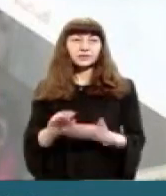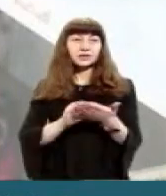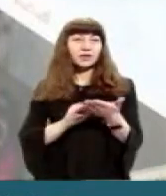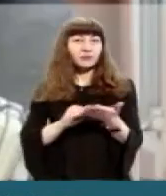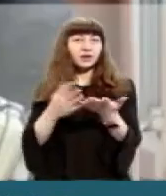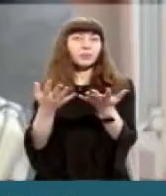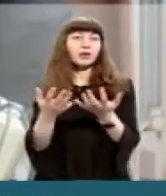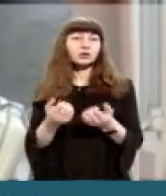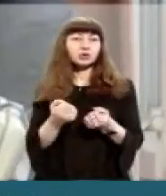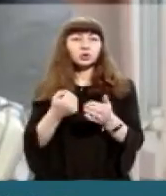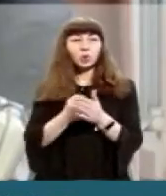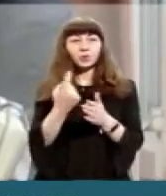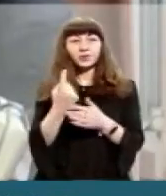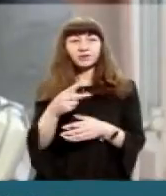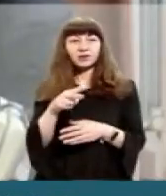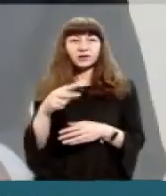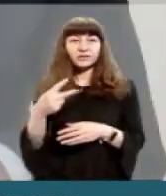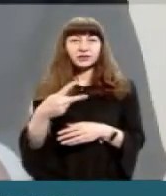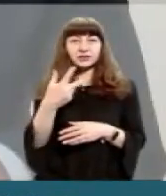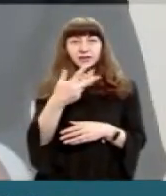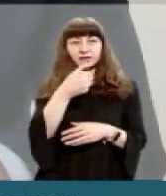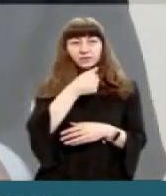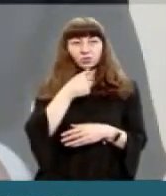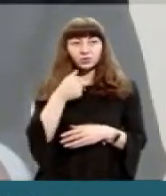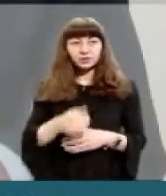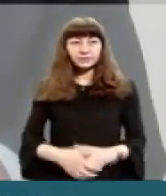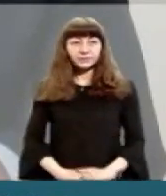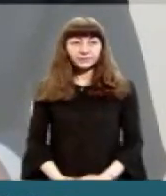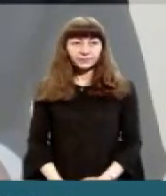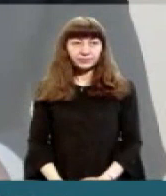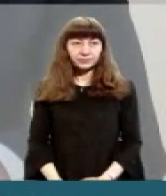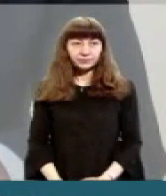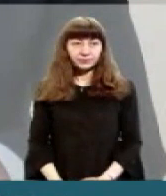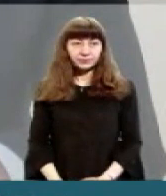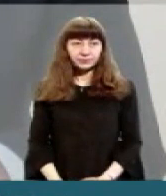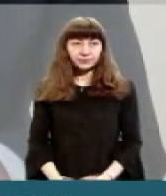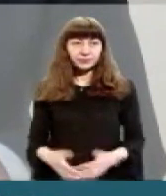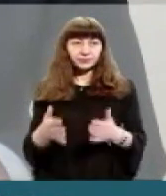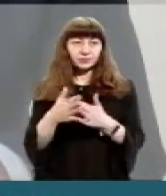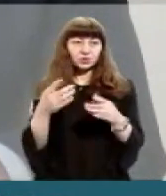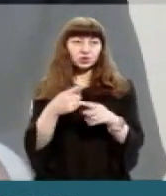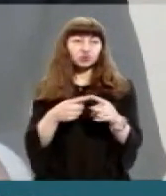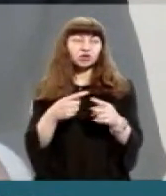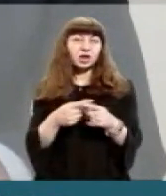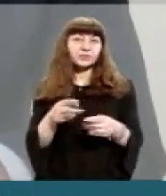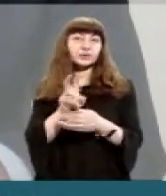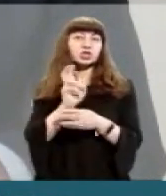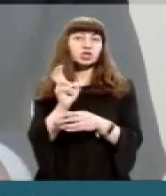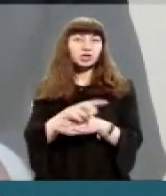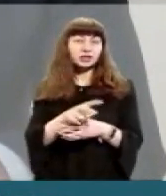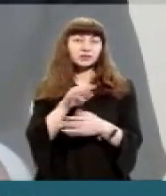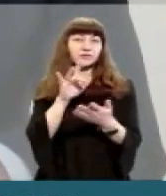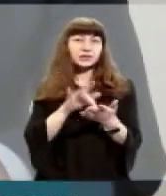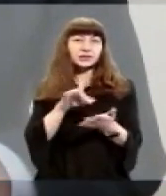орталыққа 70-ке жуық өтініш келіп түскен. На сегодняшний день орталыққа жүгінгендердің көпшілігі заңдастыруға қойылатын талаптар